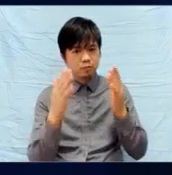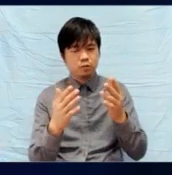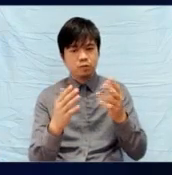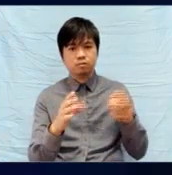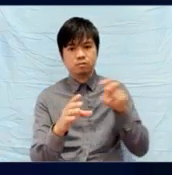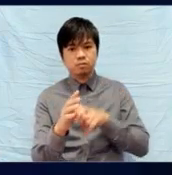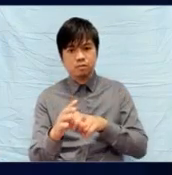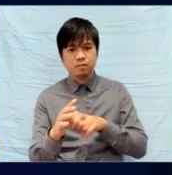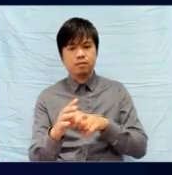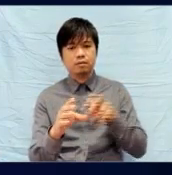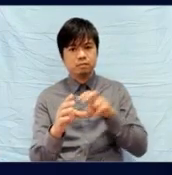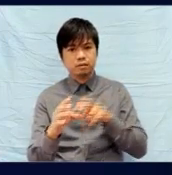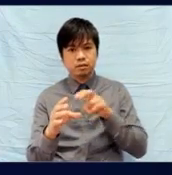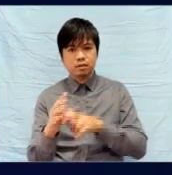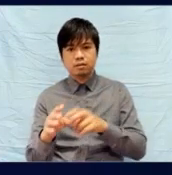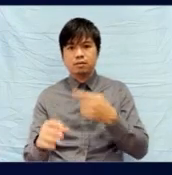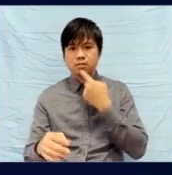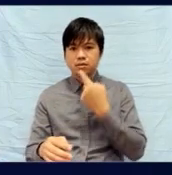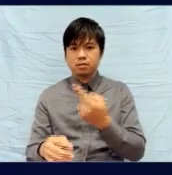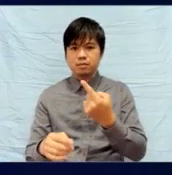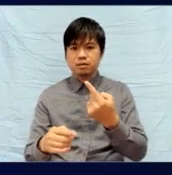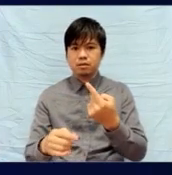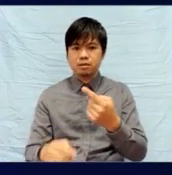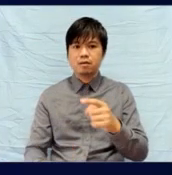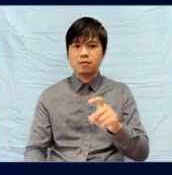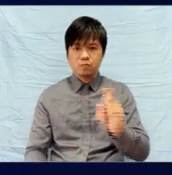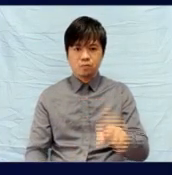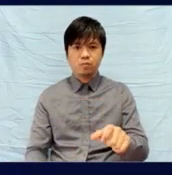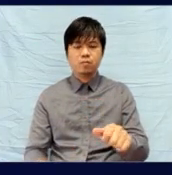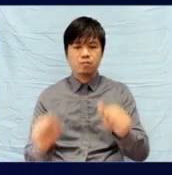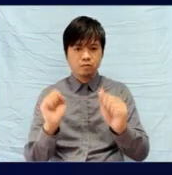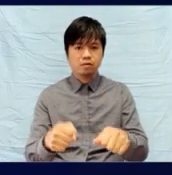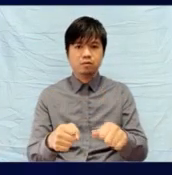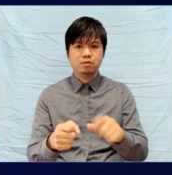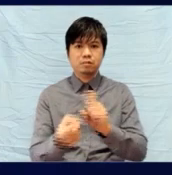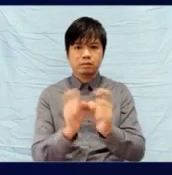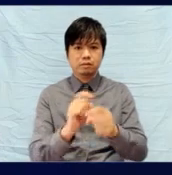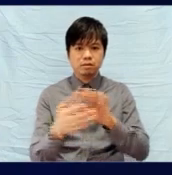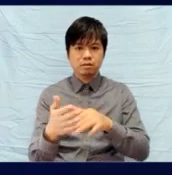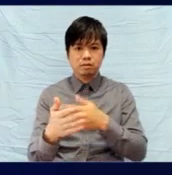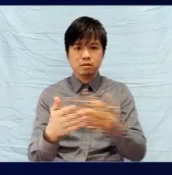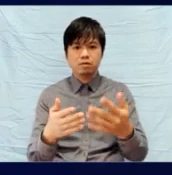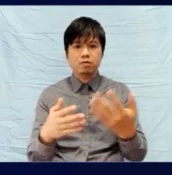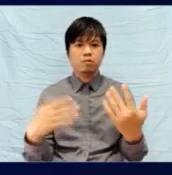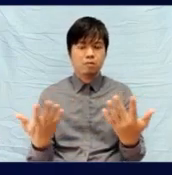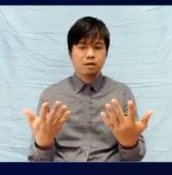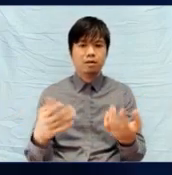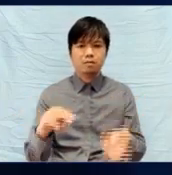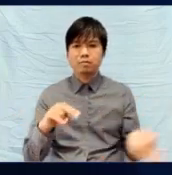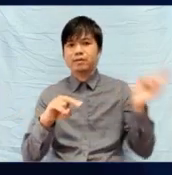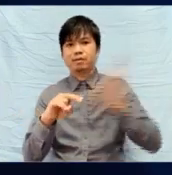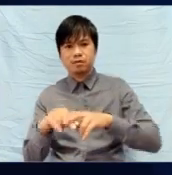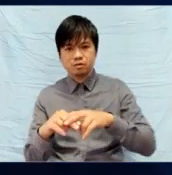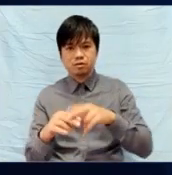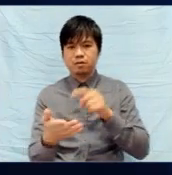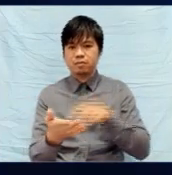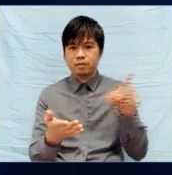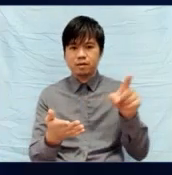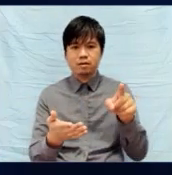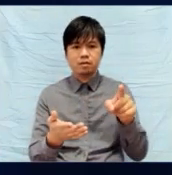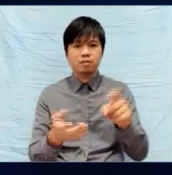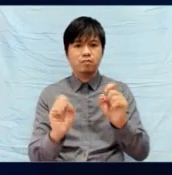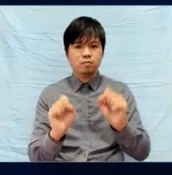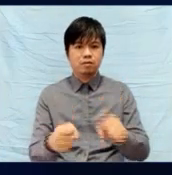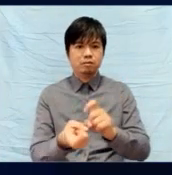Sinasabi po natin sa mga pasahero, maaari po silang mag-rebook at na walang ipapataw na rebooking service fee. They may rebook within